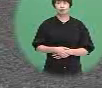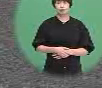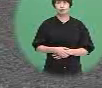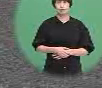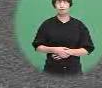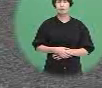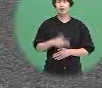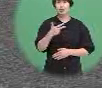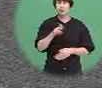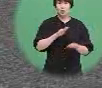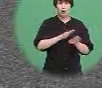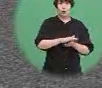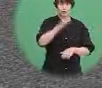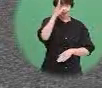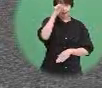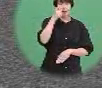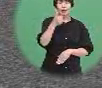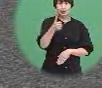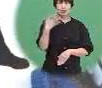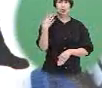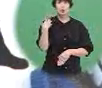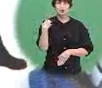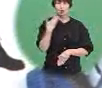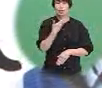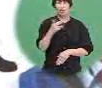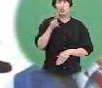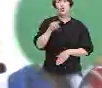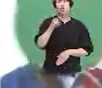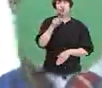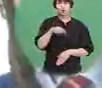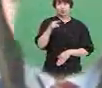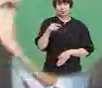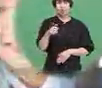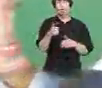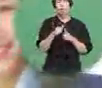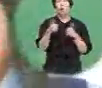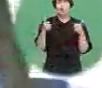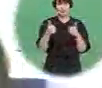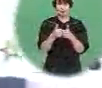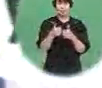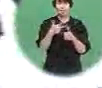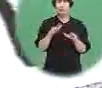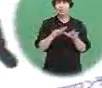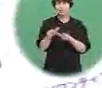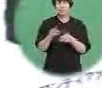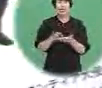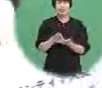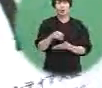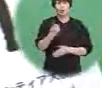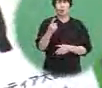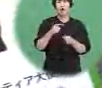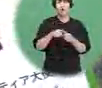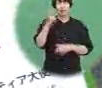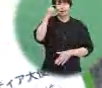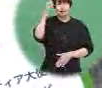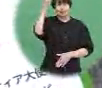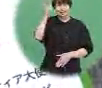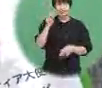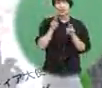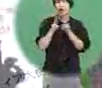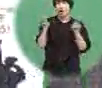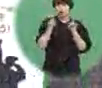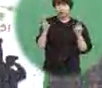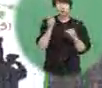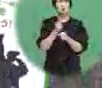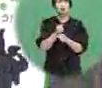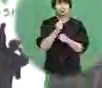ます市のフロンティア大使を務めるグリーンボーイズは市勢思考100周年を記念した楽曲を制作